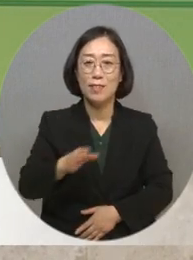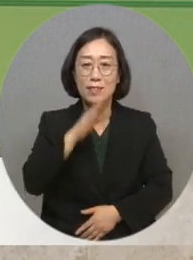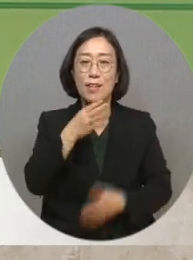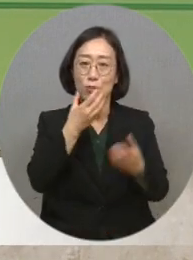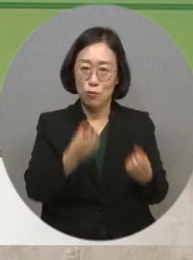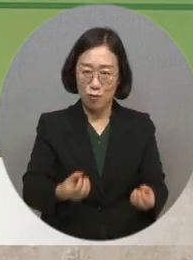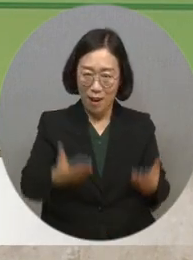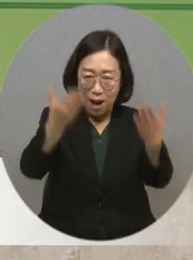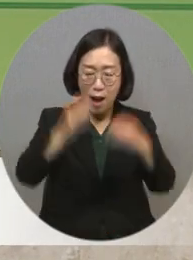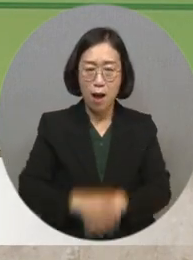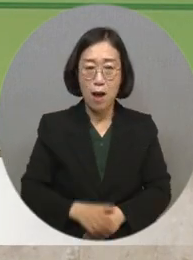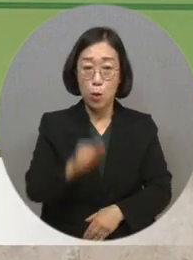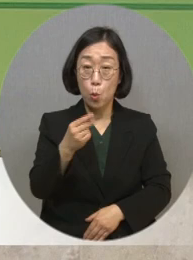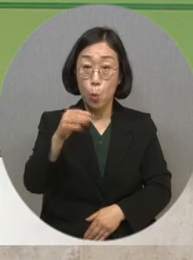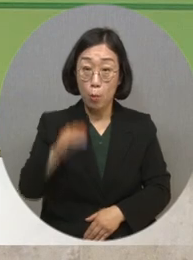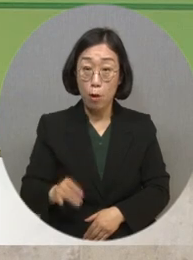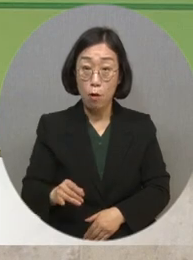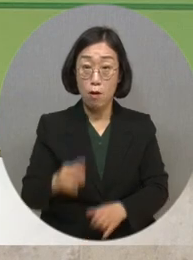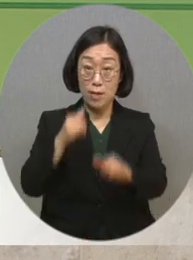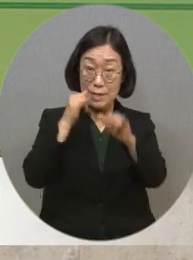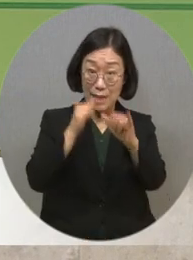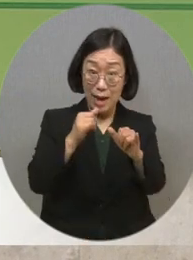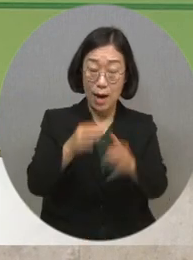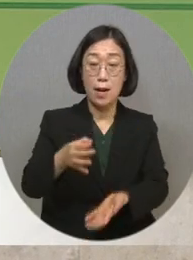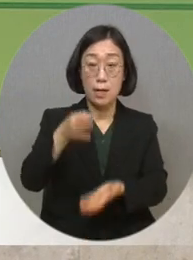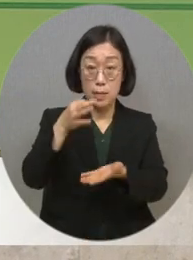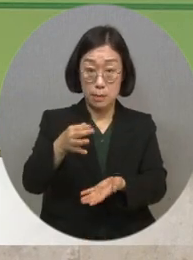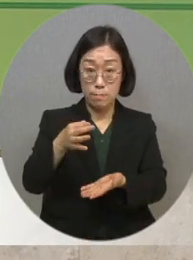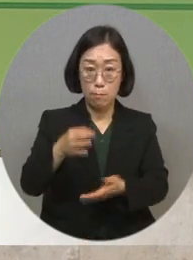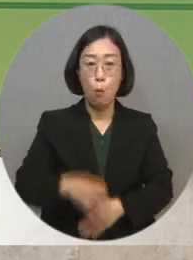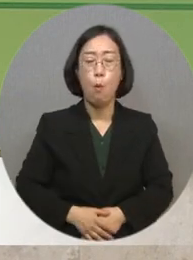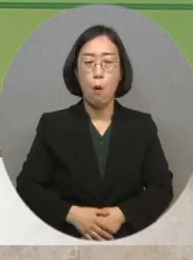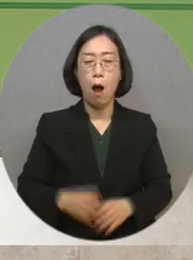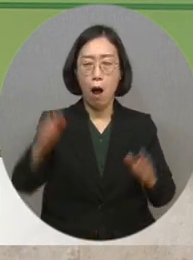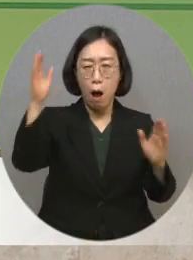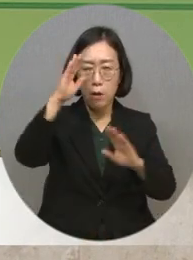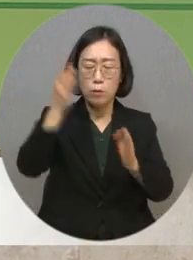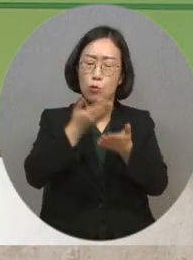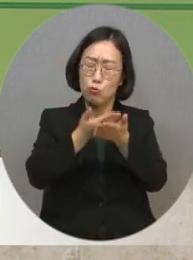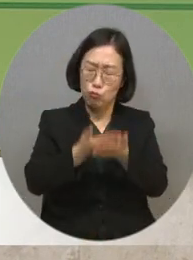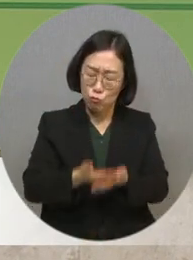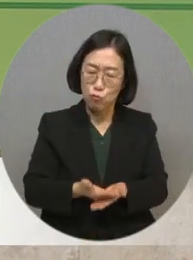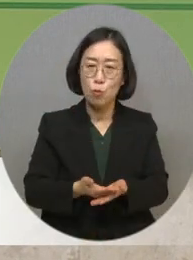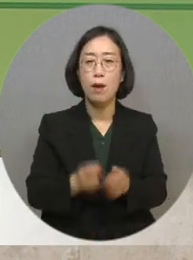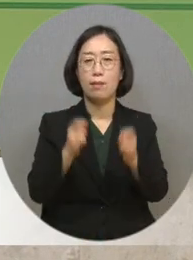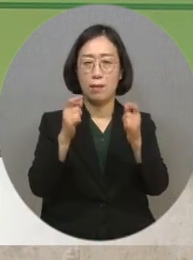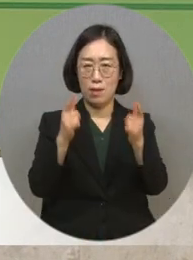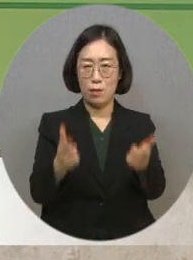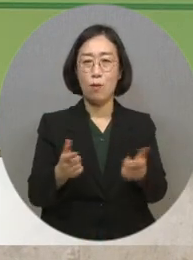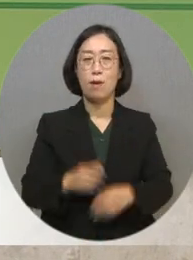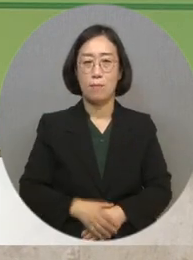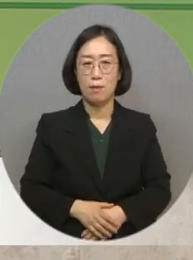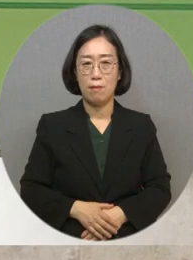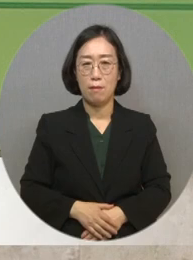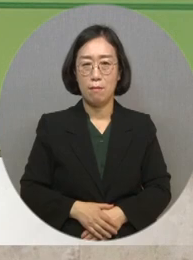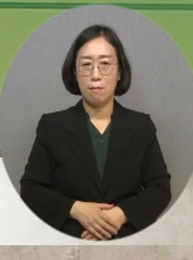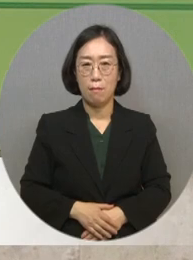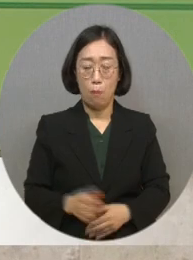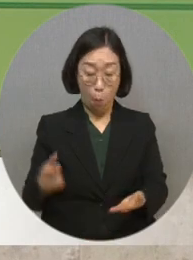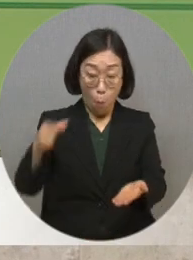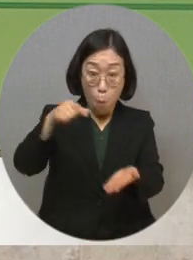드립니다 효명 장학금은 학생한테 주어지는 정말 중요한 기회 중에 하나라고 생각합니다 숫자로